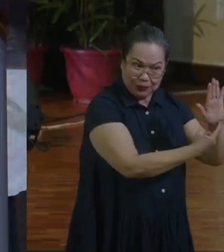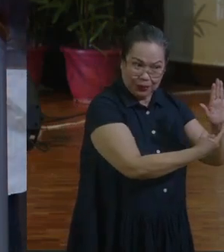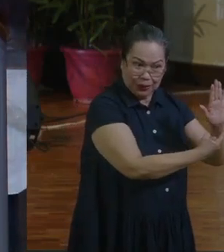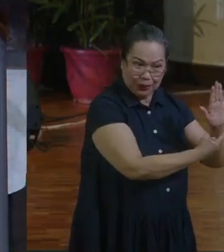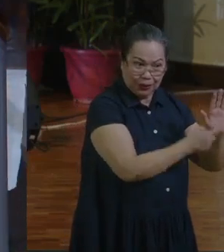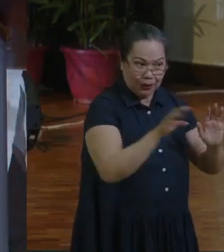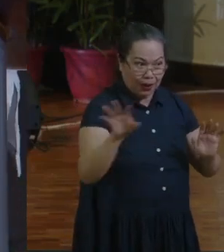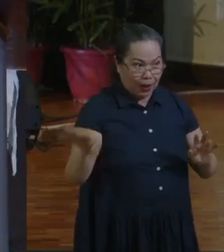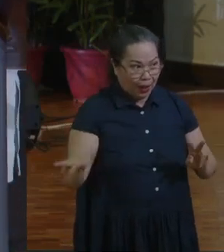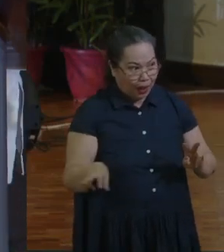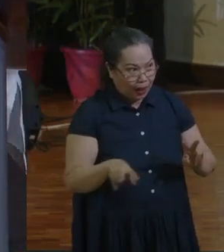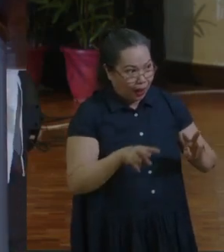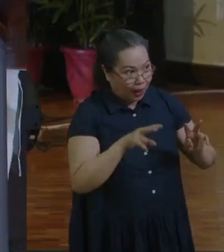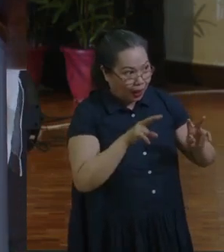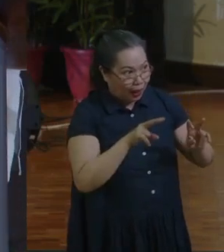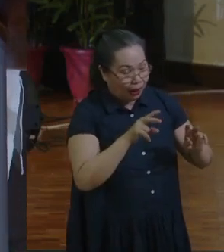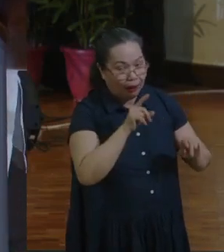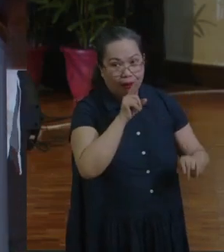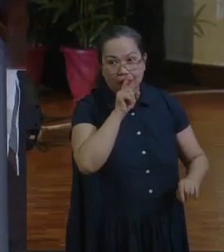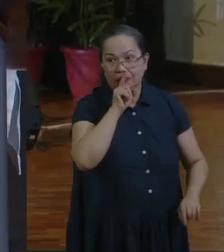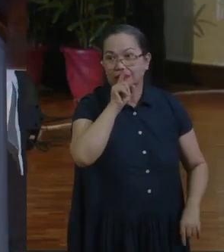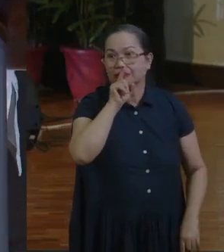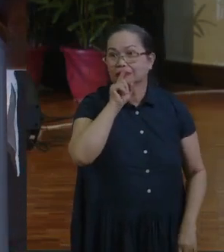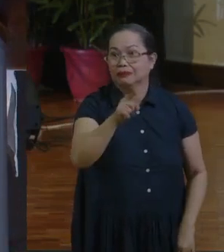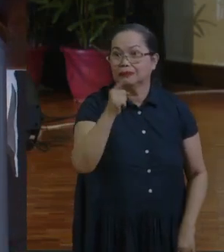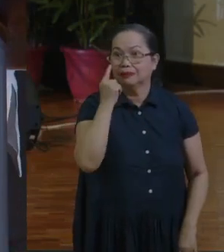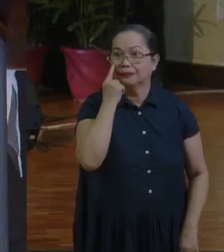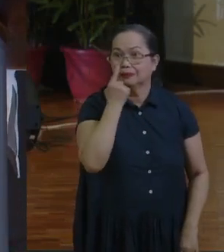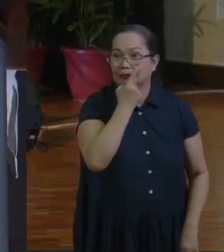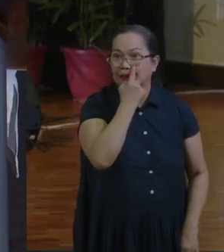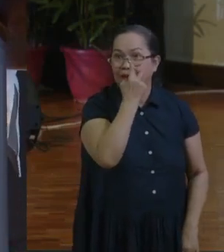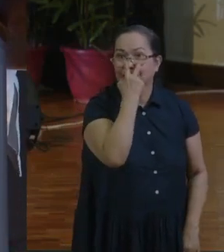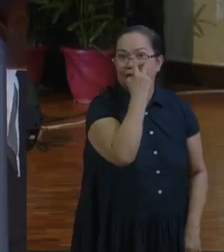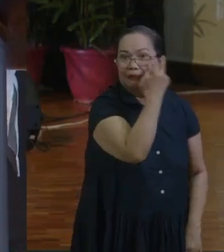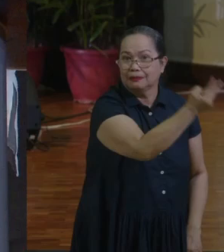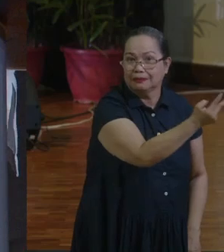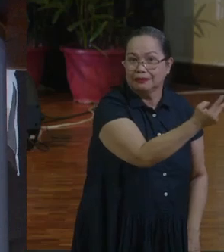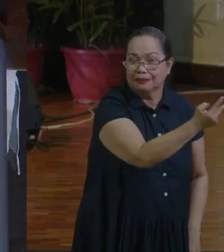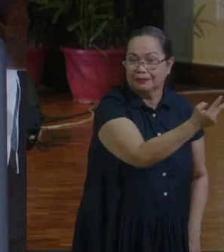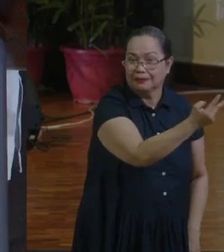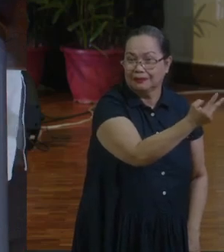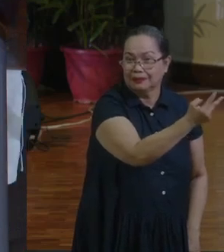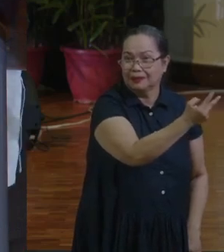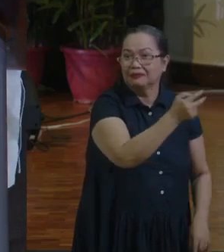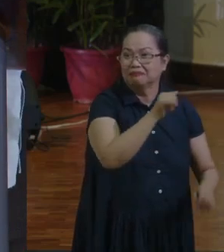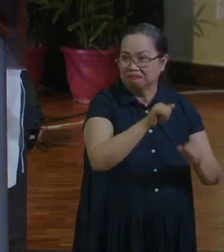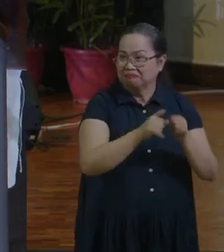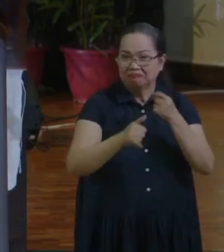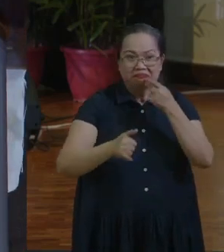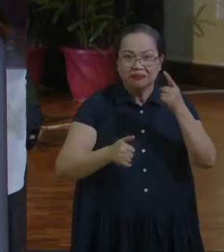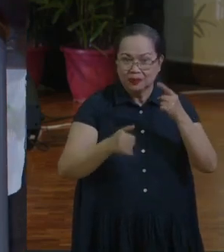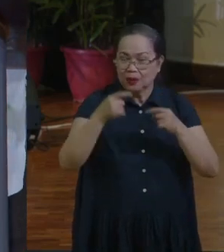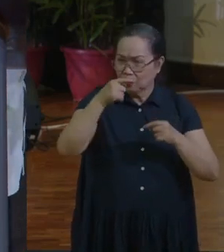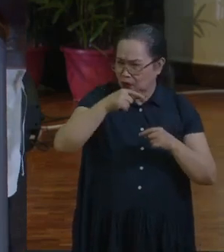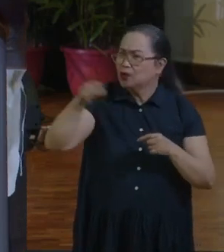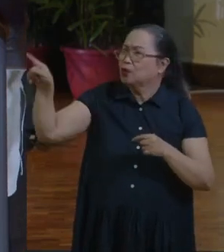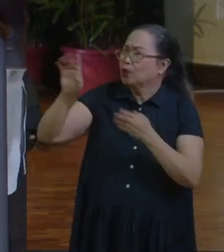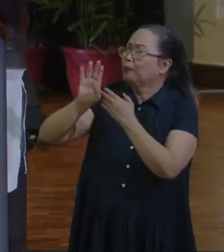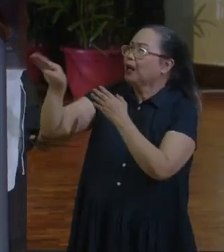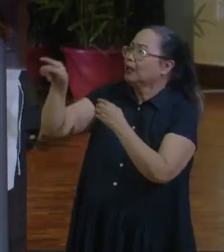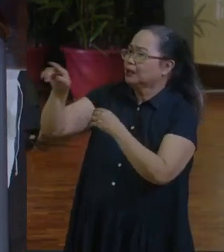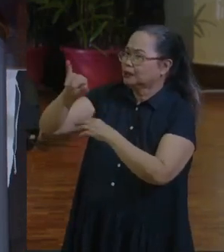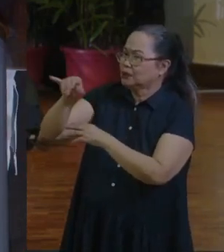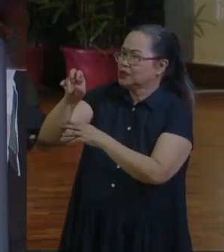2 disipulo, ay nakita nila with their own eyes. At nung sinabi niya, pumunta ka kay John the